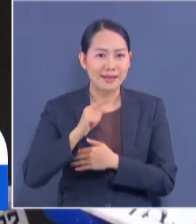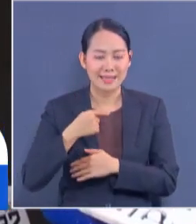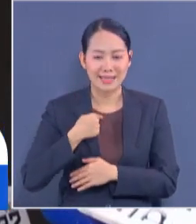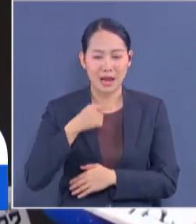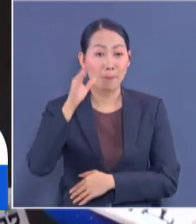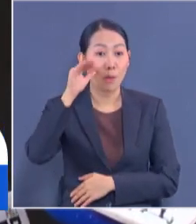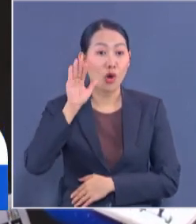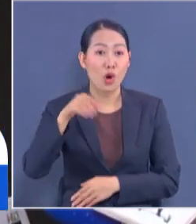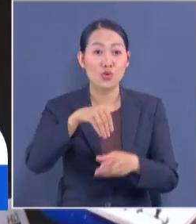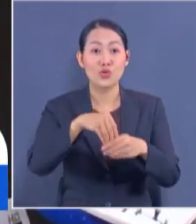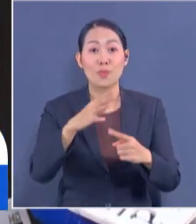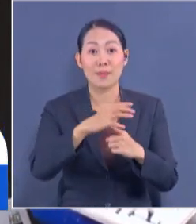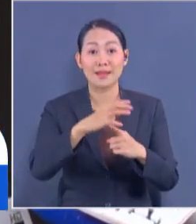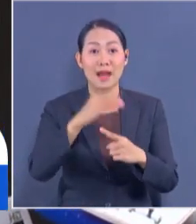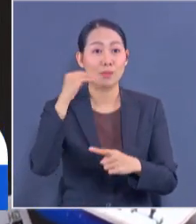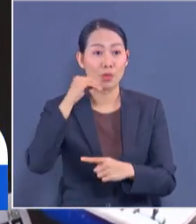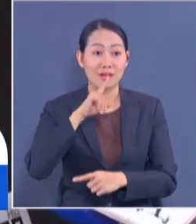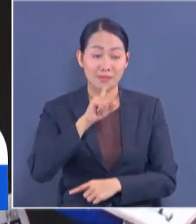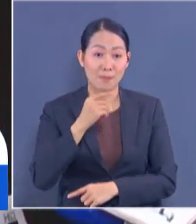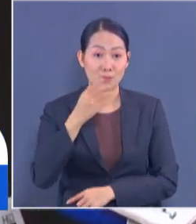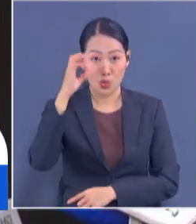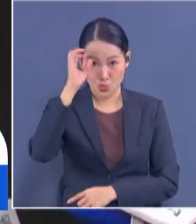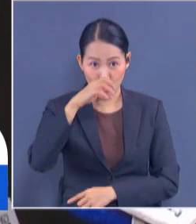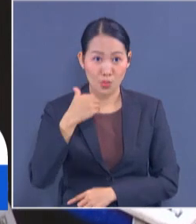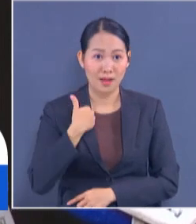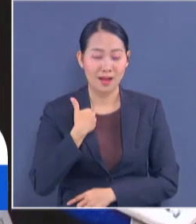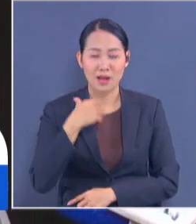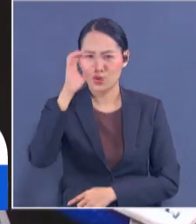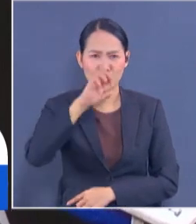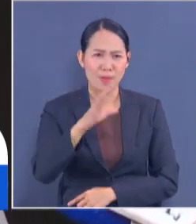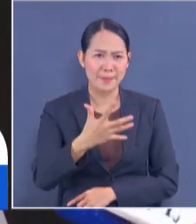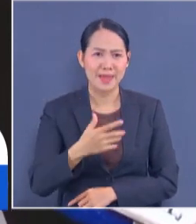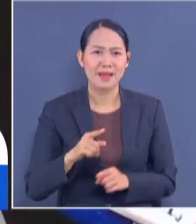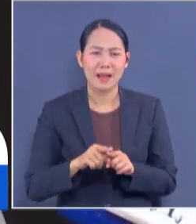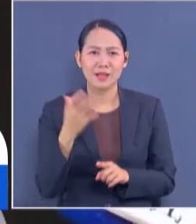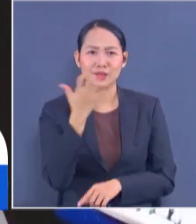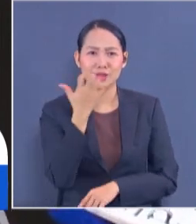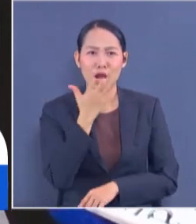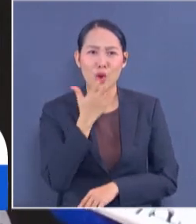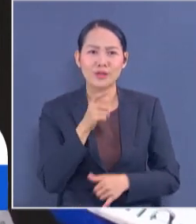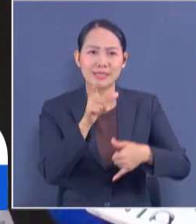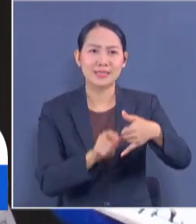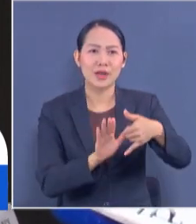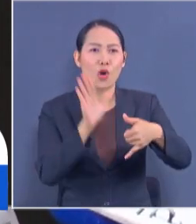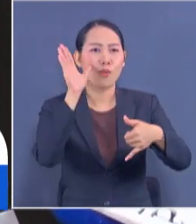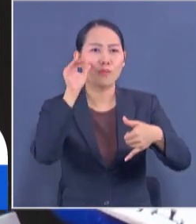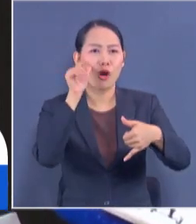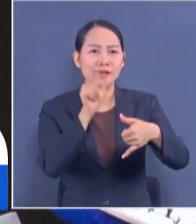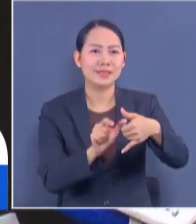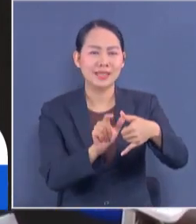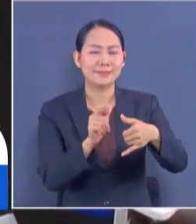พ่อย่าดุไหม ฮะไม่เลยครับพ่อเป็นคนตลกครับเป็นคนตลก แล้วแสดงว่าเขาขากับเ